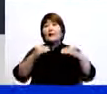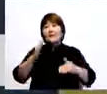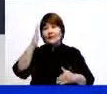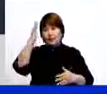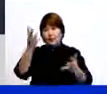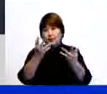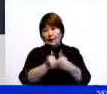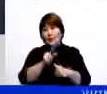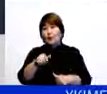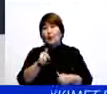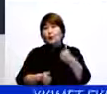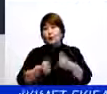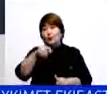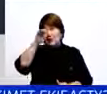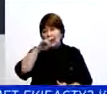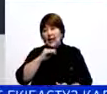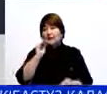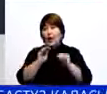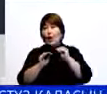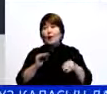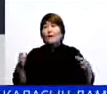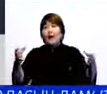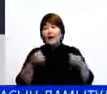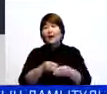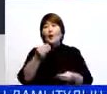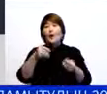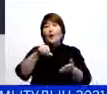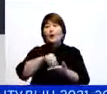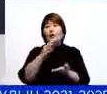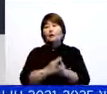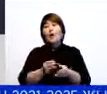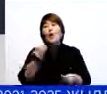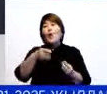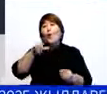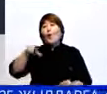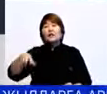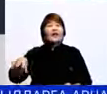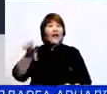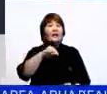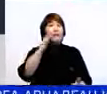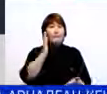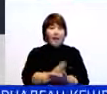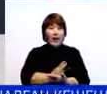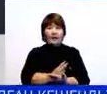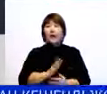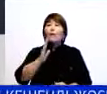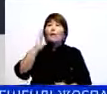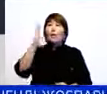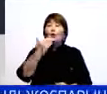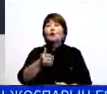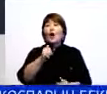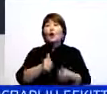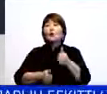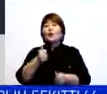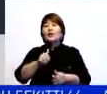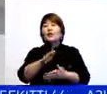есептеледі. Осы турнирден Қазақстанның құрама командасының ойнап жүрген қазір ойыншылар бар. Болашақта осы турнирдің